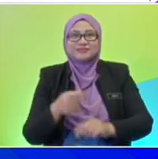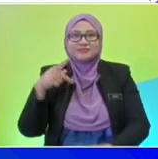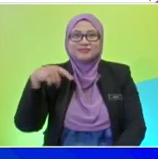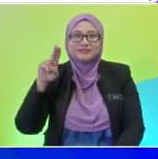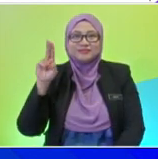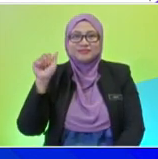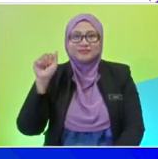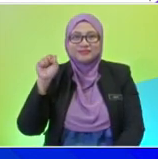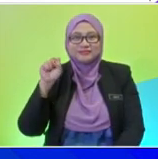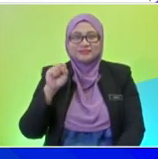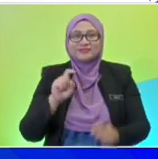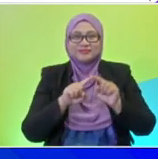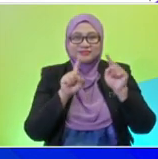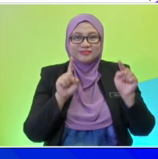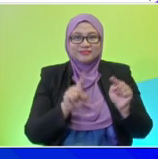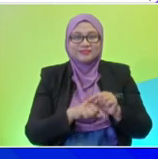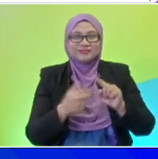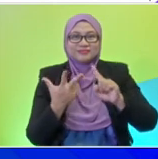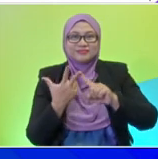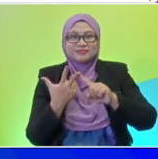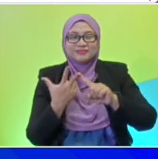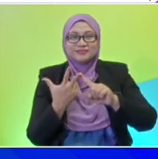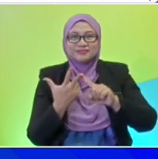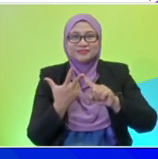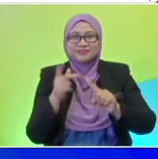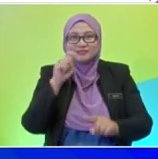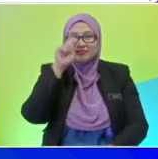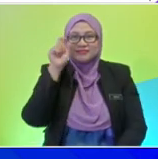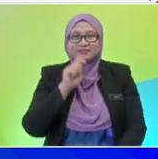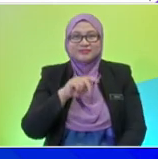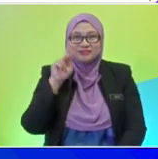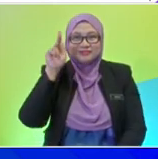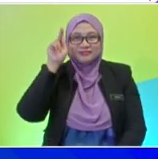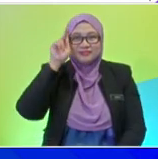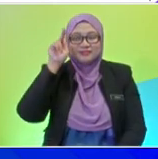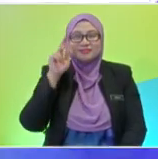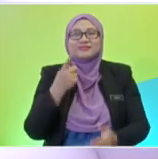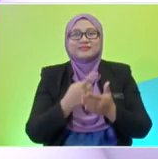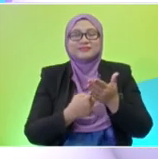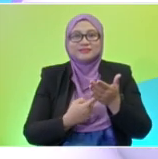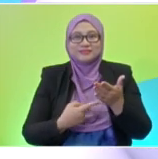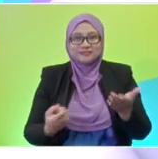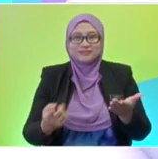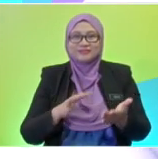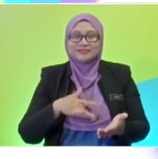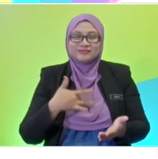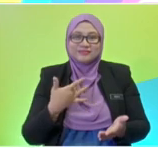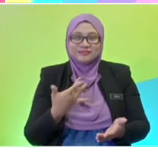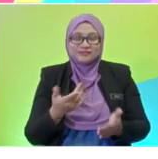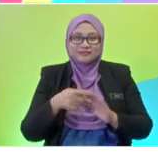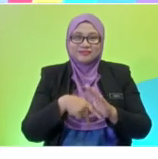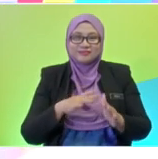yang ketiga boleh tak kita tanya dengan Kristen Kristen Apakah perasaan kalau kita bertoleransi